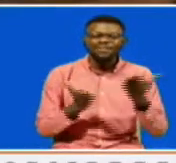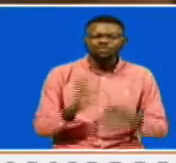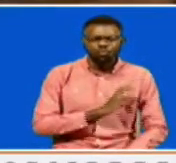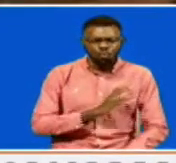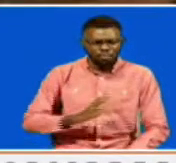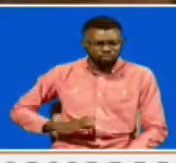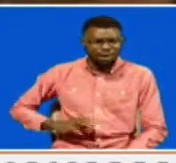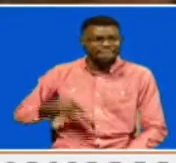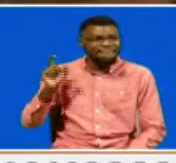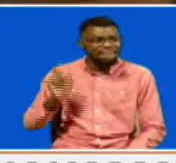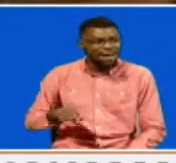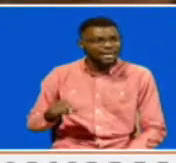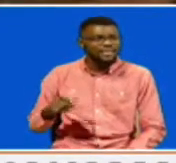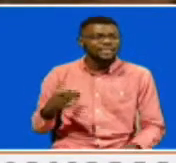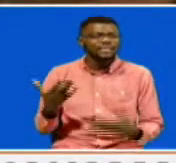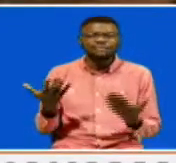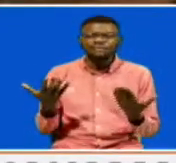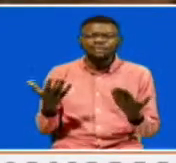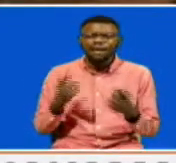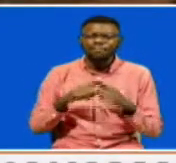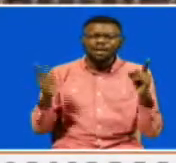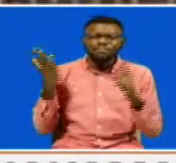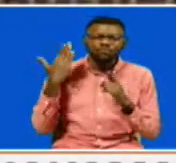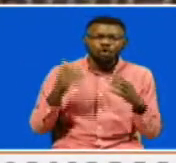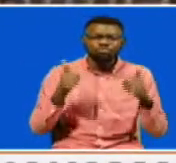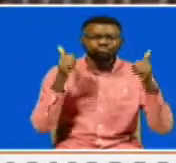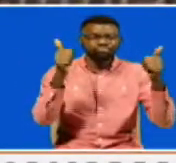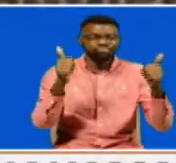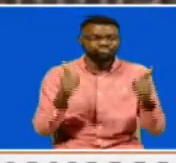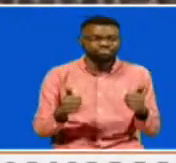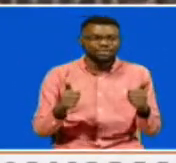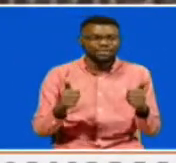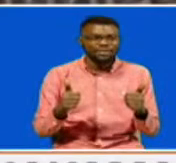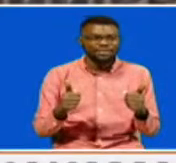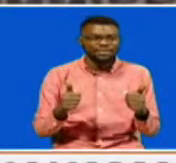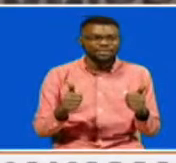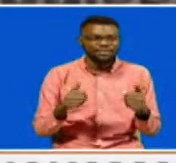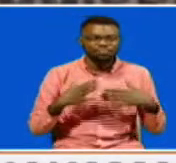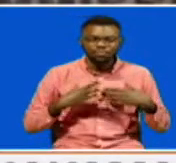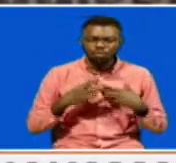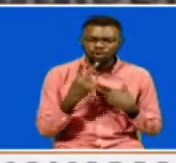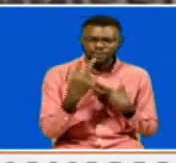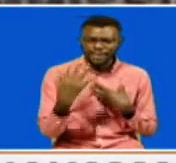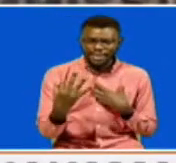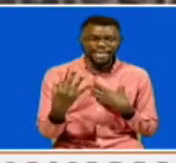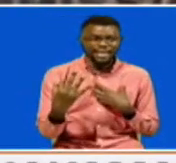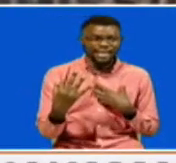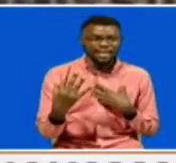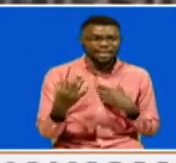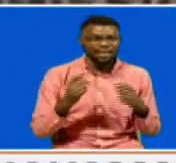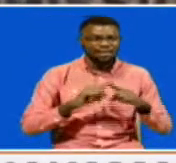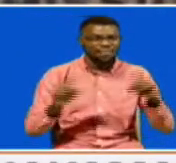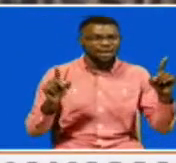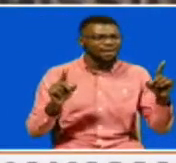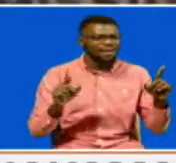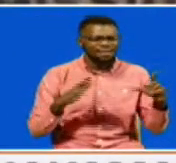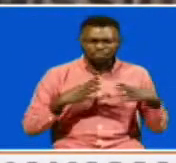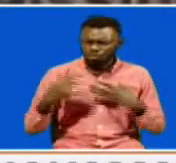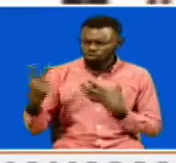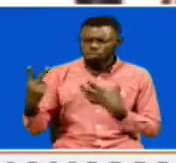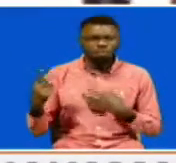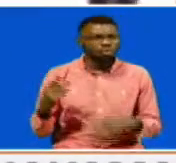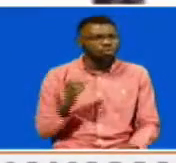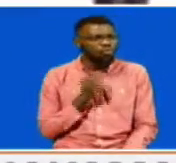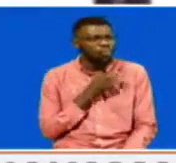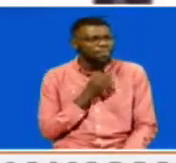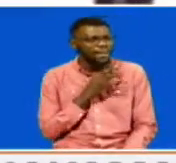mwaka jana, ombi ambalo lilichapisha nafasi za makatibu waandamizi 23 pekee. Wawili hao walikashifu tume